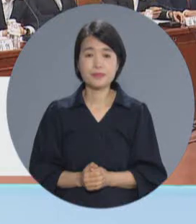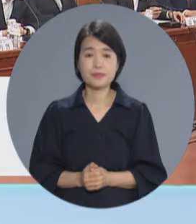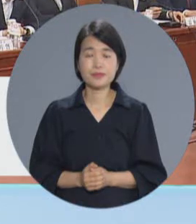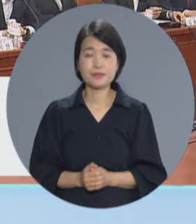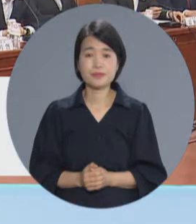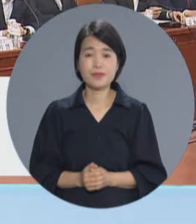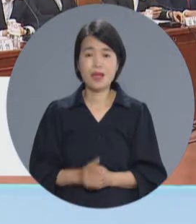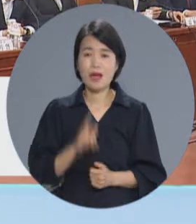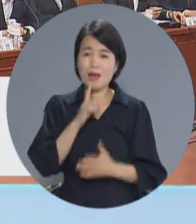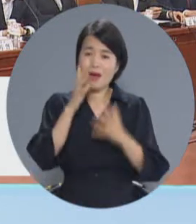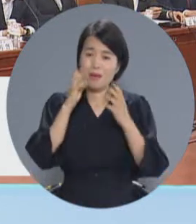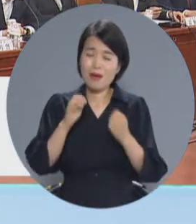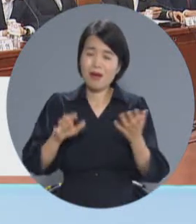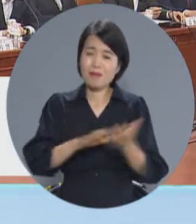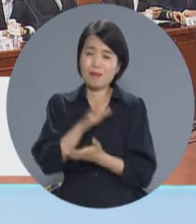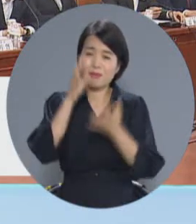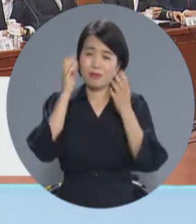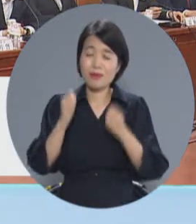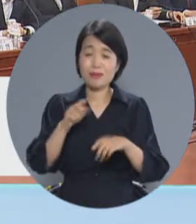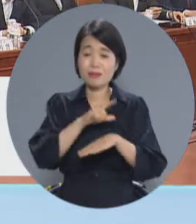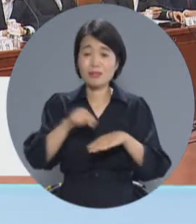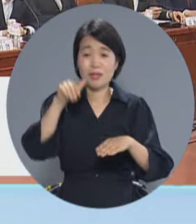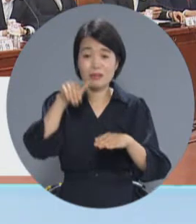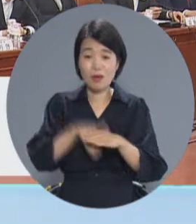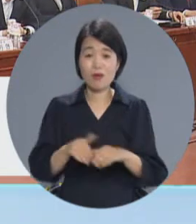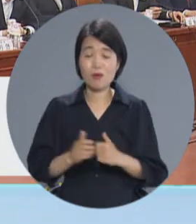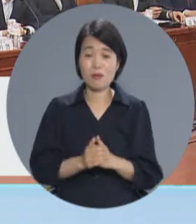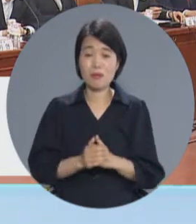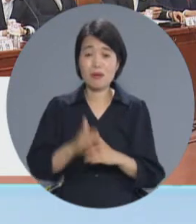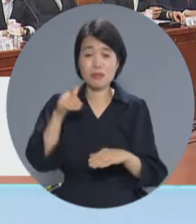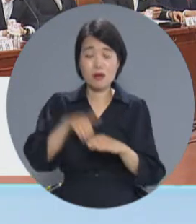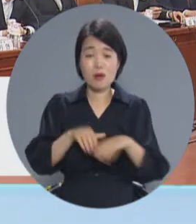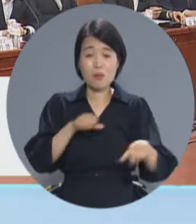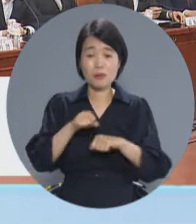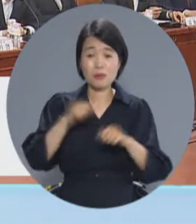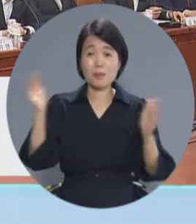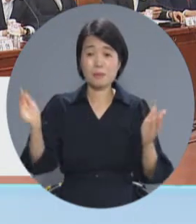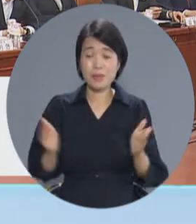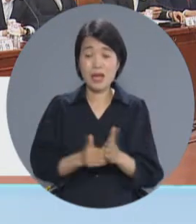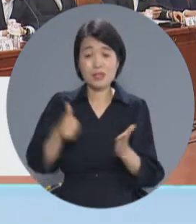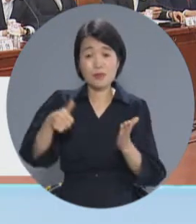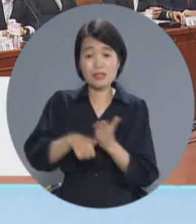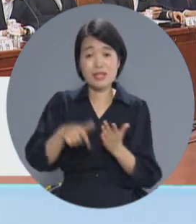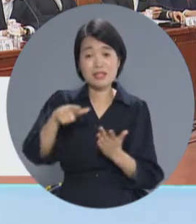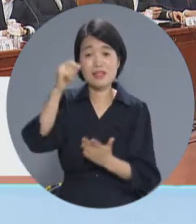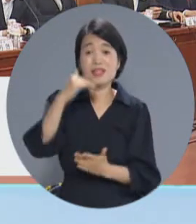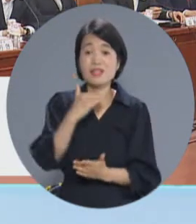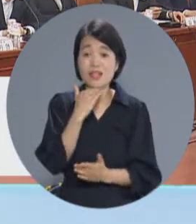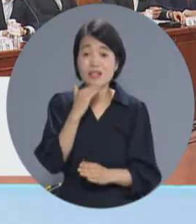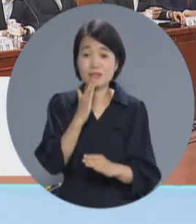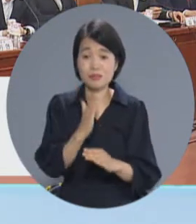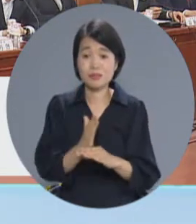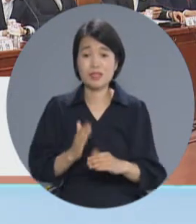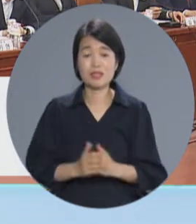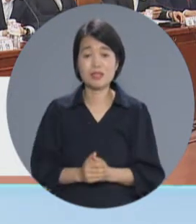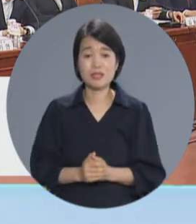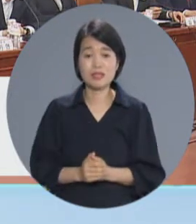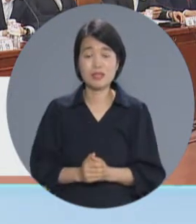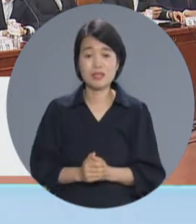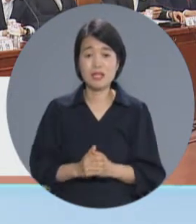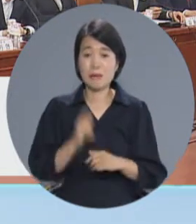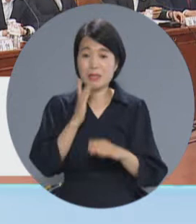유독 말 많고 탈 많았던 이번 지방선거 이제 선거 운동이 끝나고 6권 저의 선택 만을 기다리고 있습니다